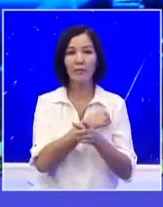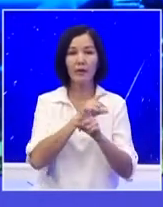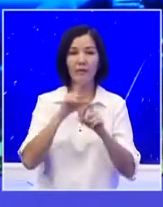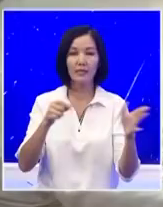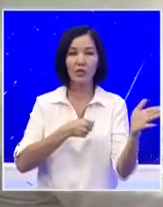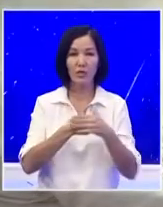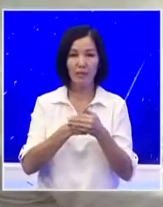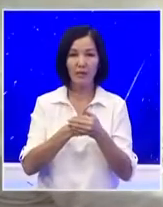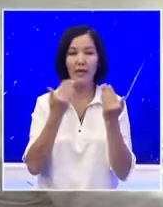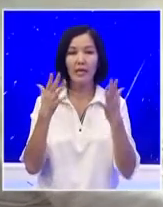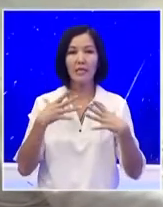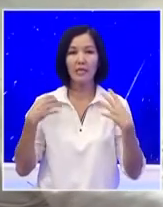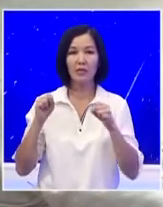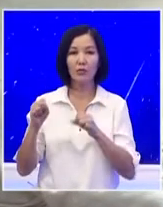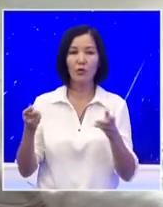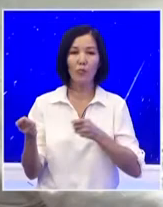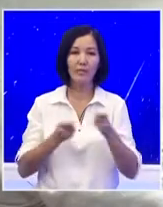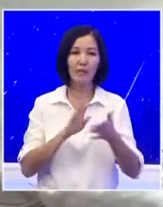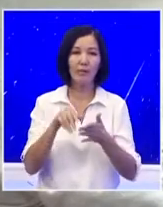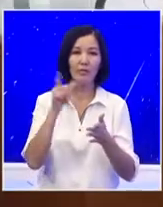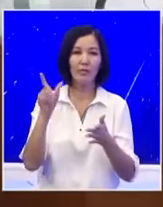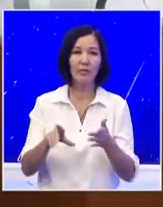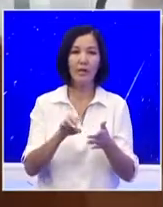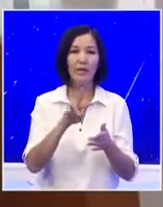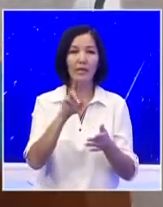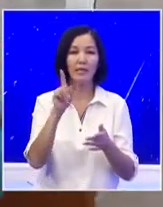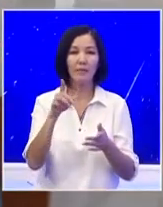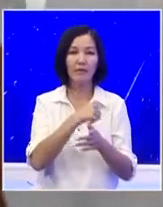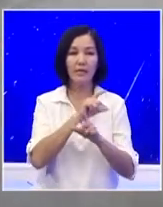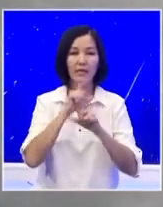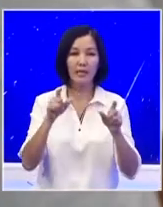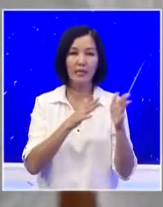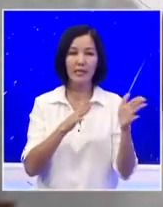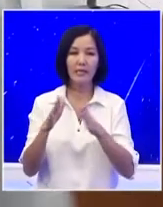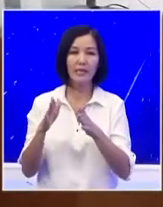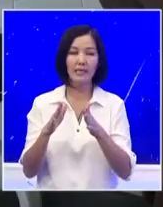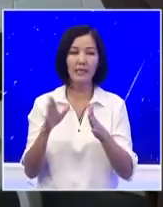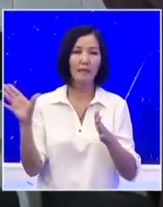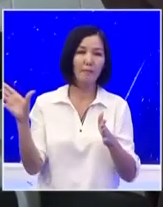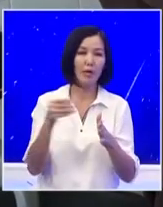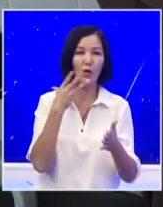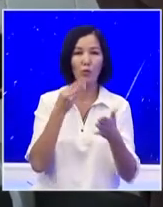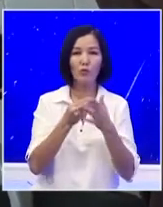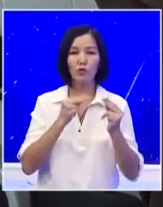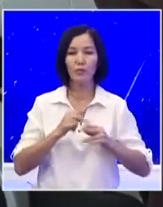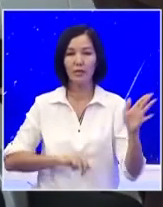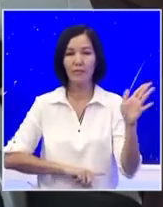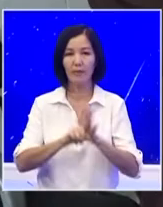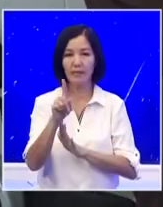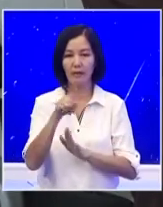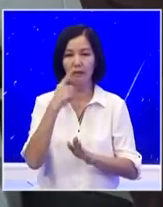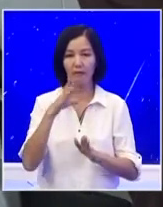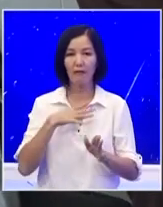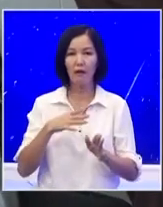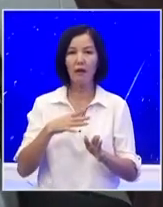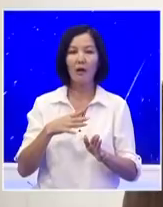провизорлық орталық жабылды. Денсаулық сақтау басқармасының басшысы Өмірзақ Ниязбеков стационарларды кезең-кезеңмен консервациялау басталғанын